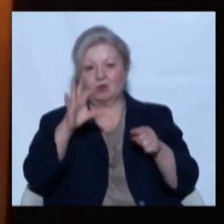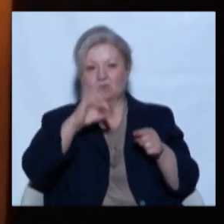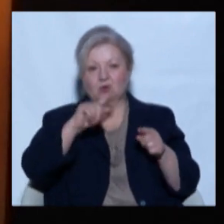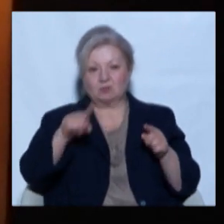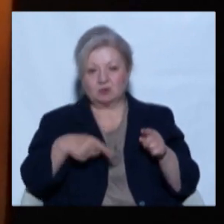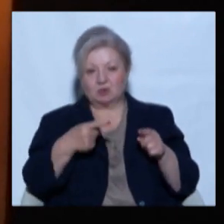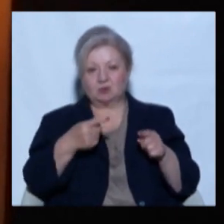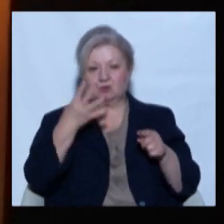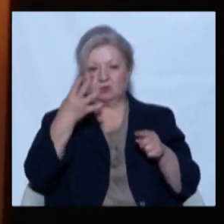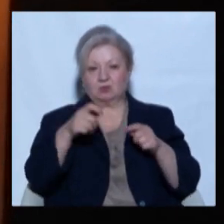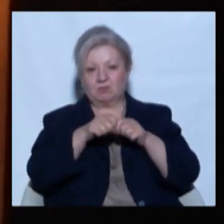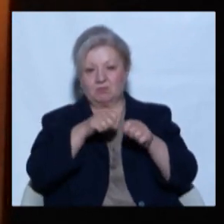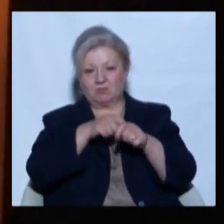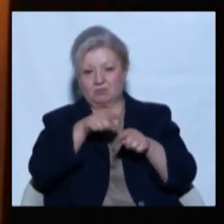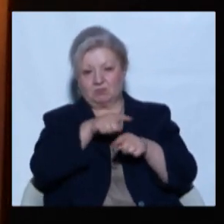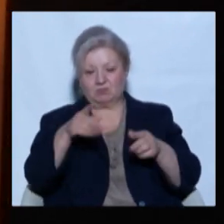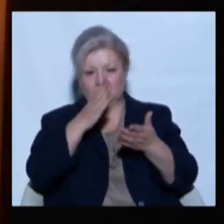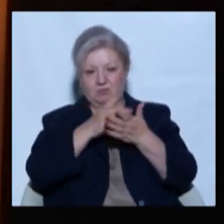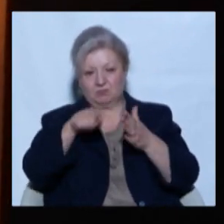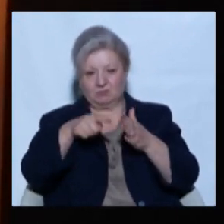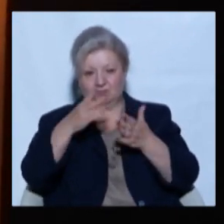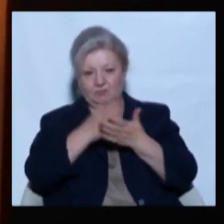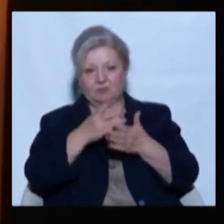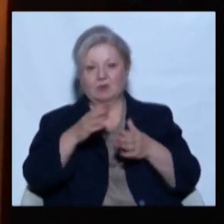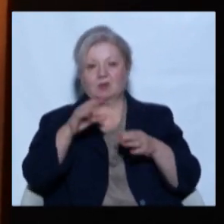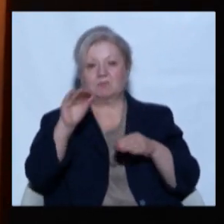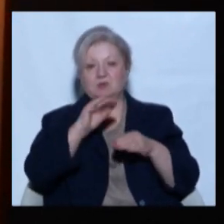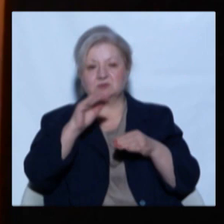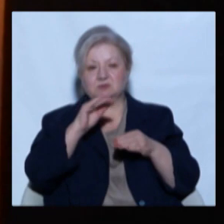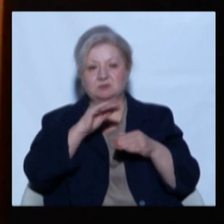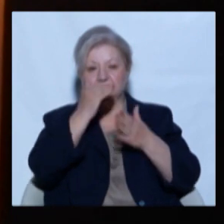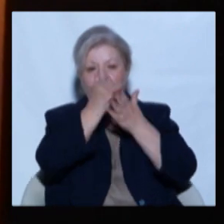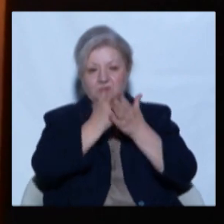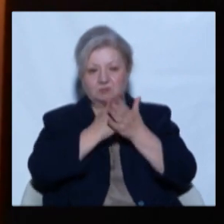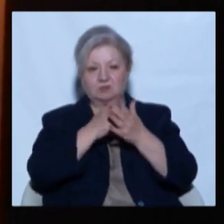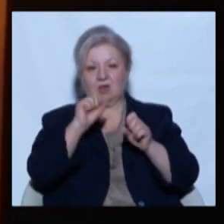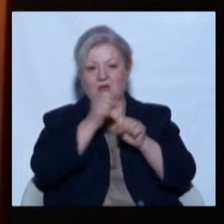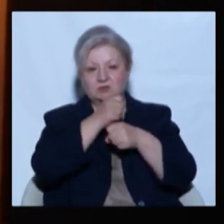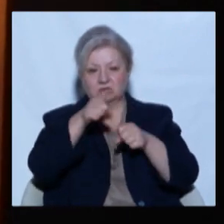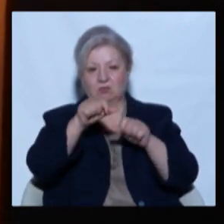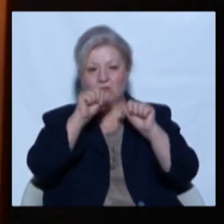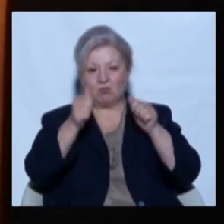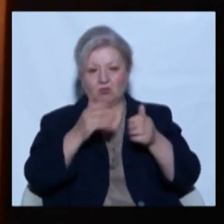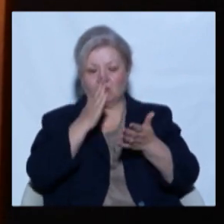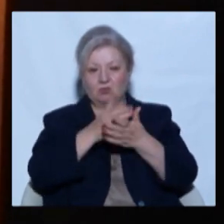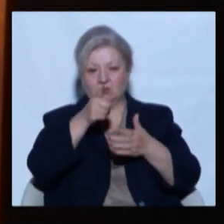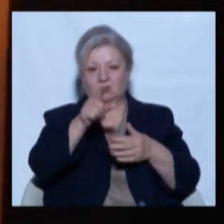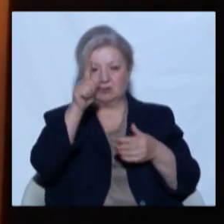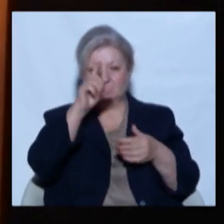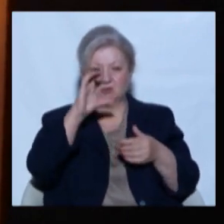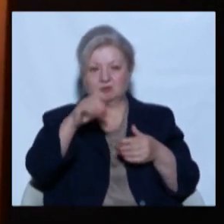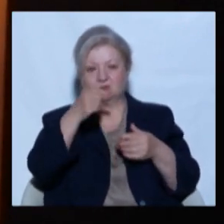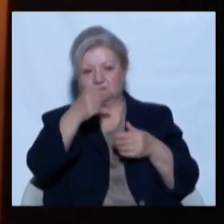მანძილი 0.24 მეტრის. როგორც ტელესკოლის ფიზიკის გაკვეთილზე აგვიხსნეს, აჩქარების ფორმულა ასეთია: S2